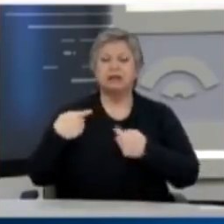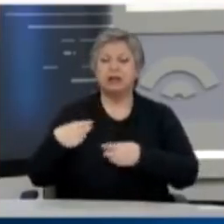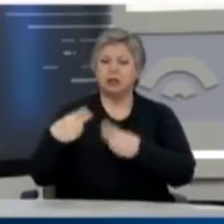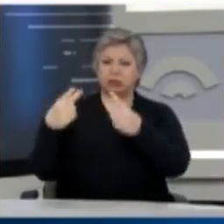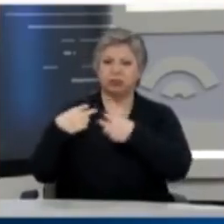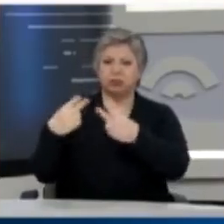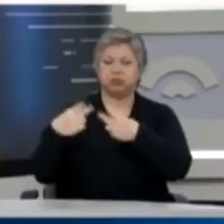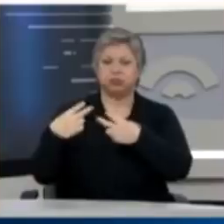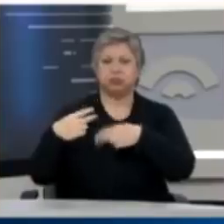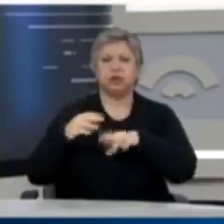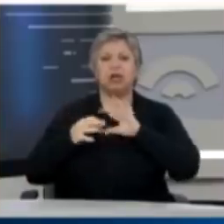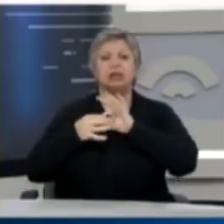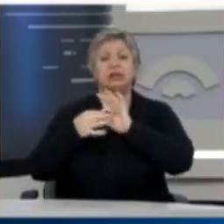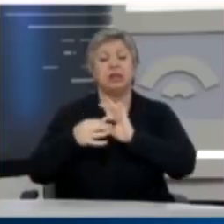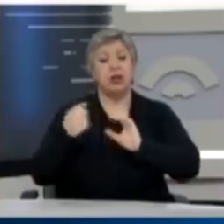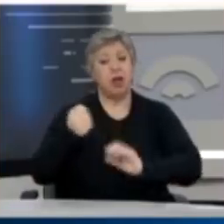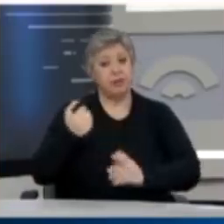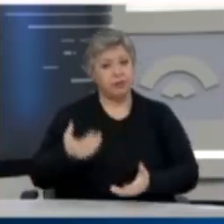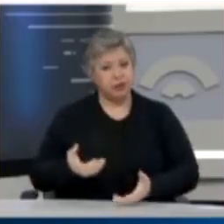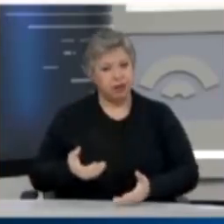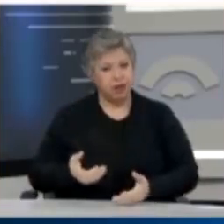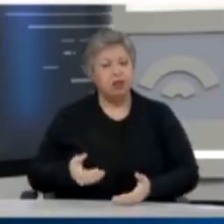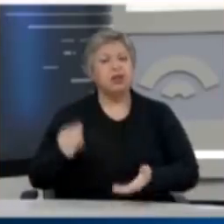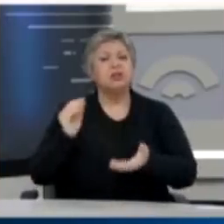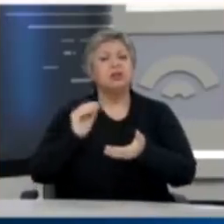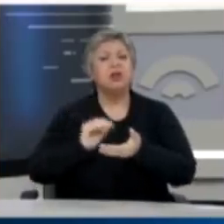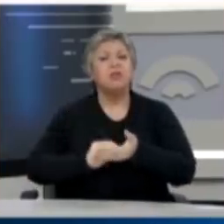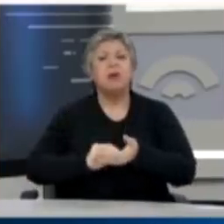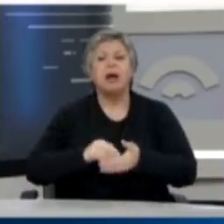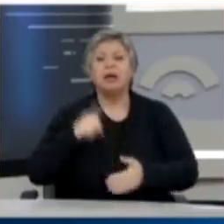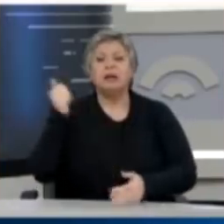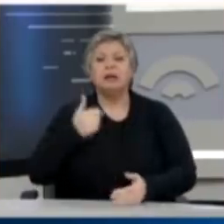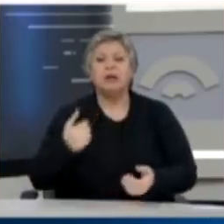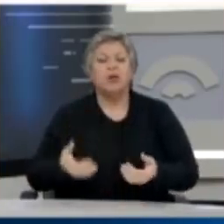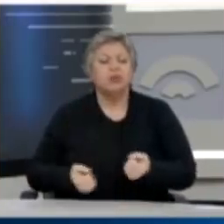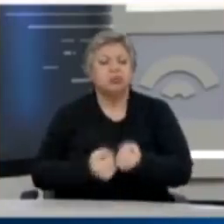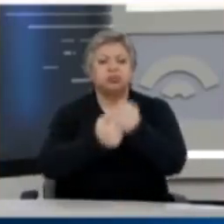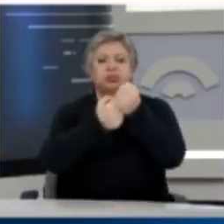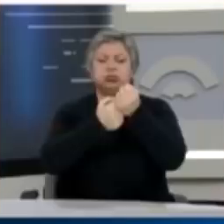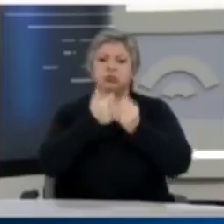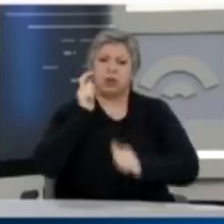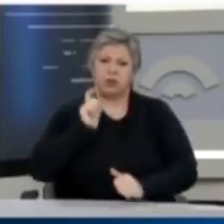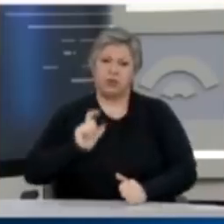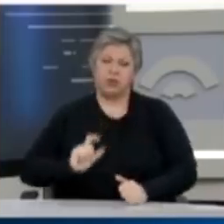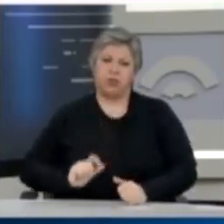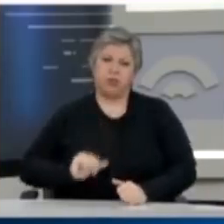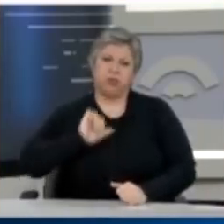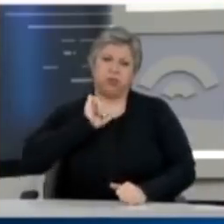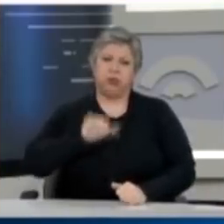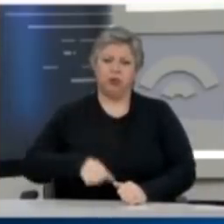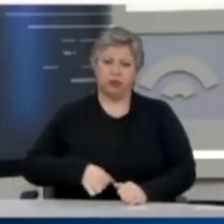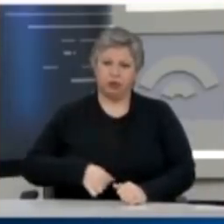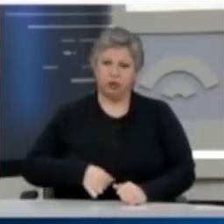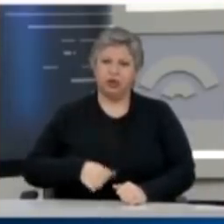βάση όλα αυτά, δεν υλοποιήθηκε το σύνολο των μέτρων υπέρ του μεγάλου κεφαλαίου. Μιλάμε για όλα